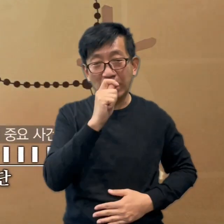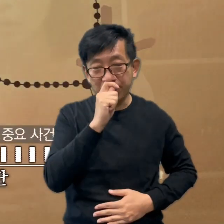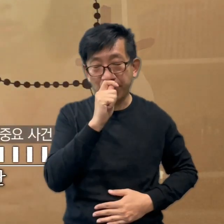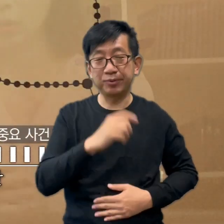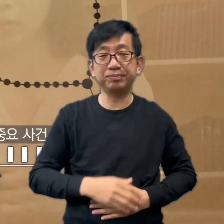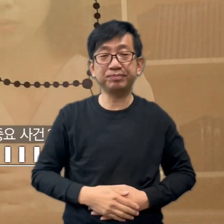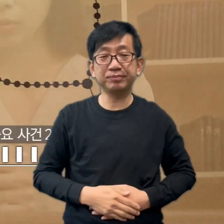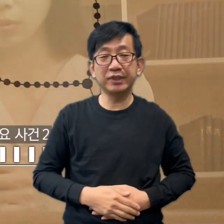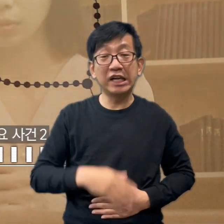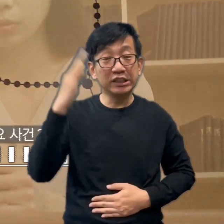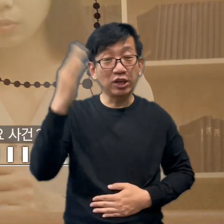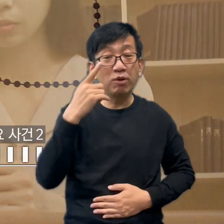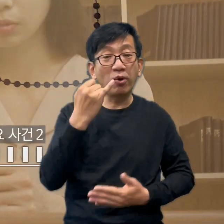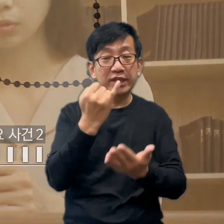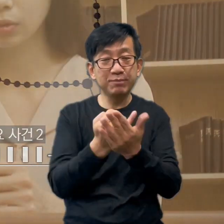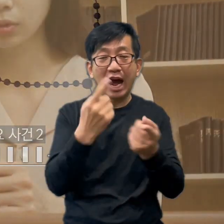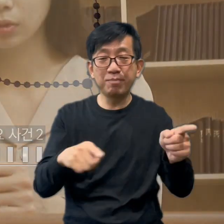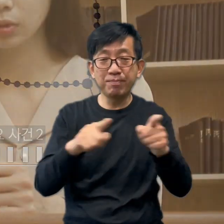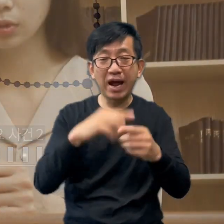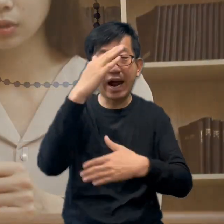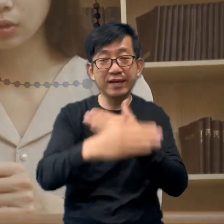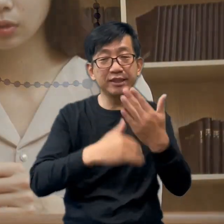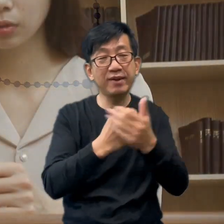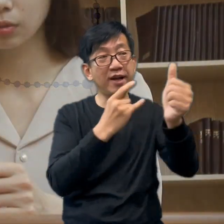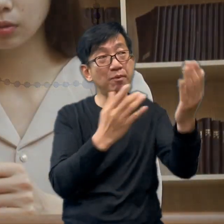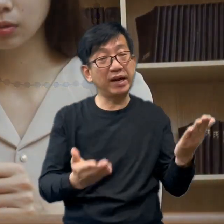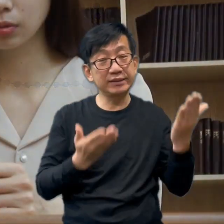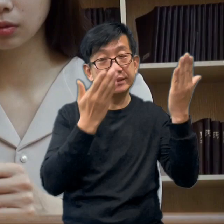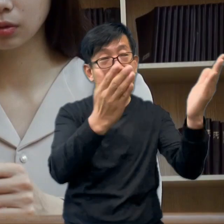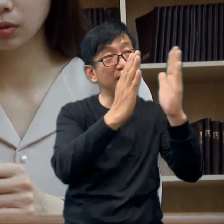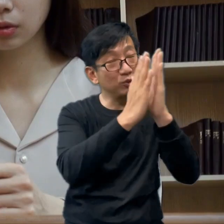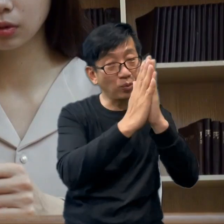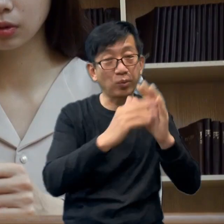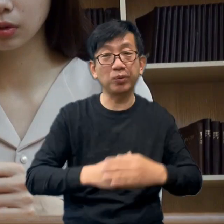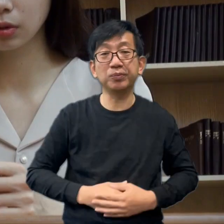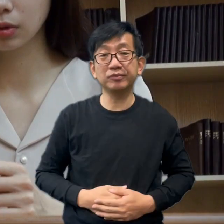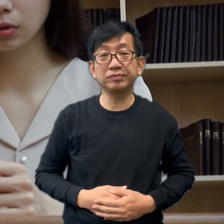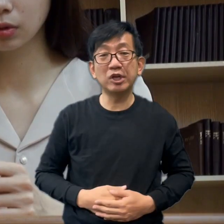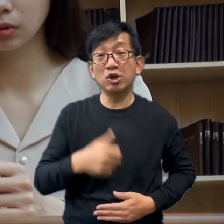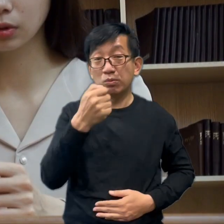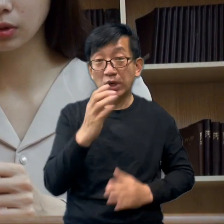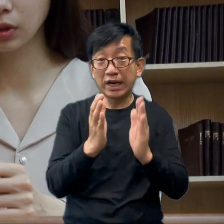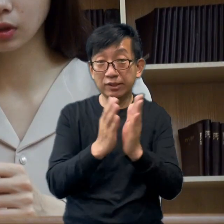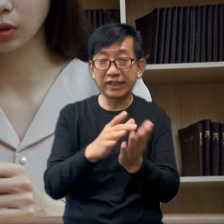사건들을 묵상하면서 성모님과 함께 하느님께 바치는 기도입니다.